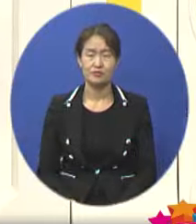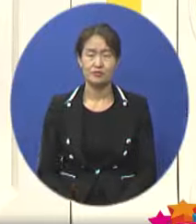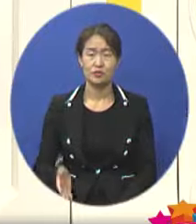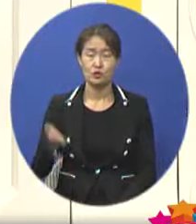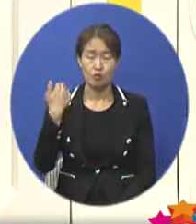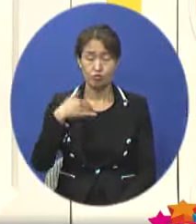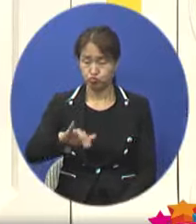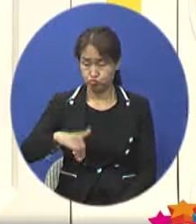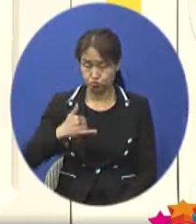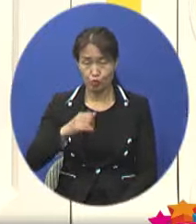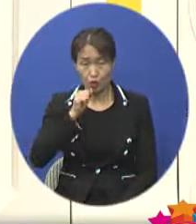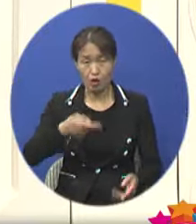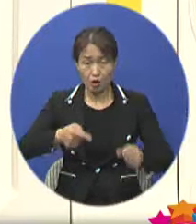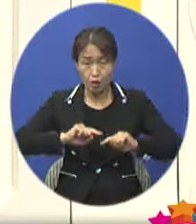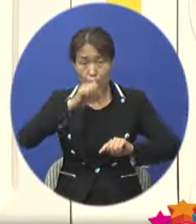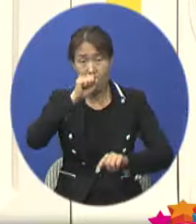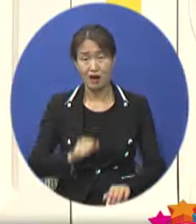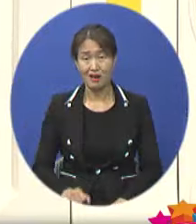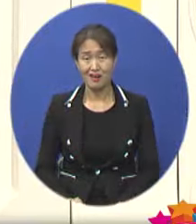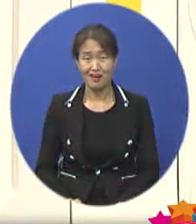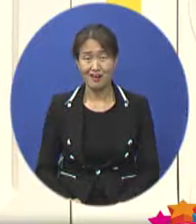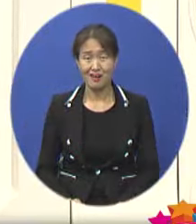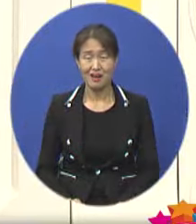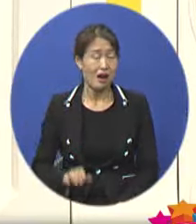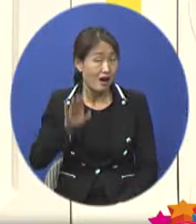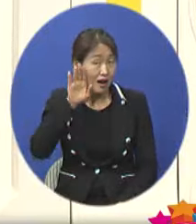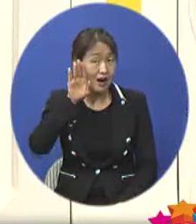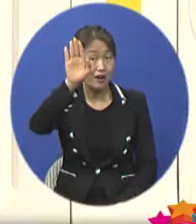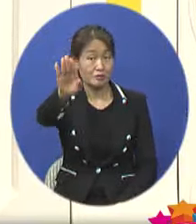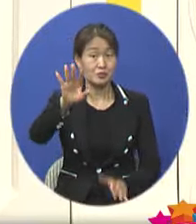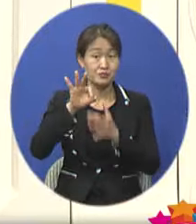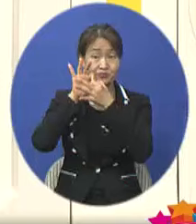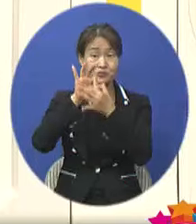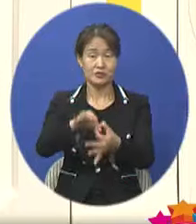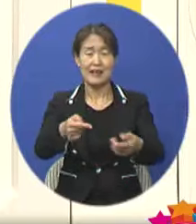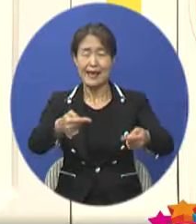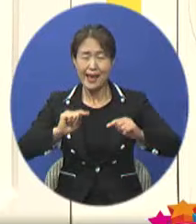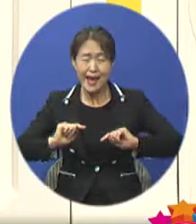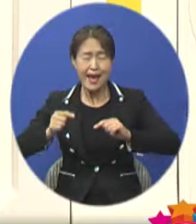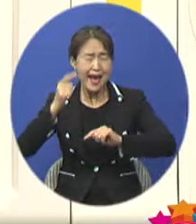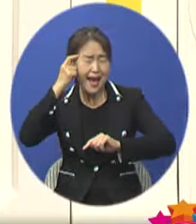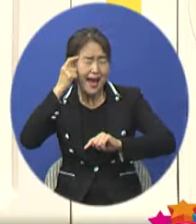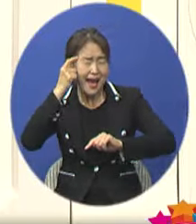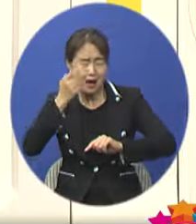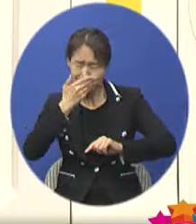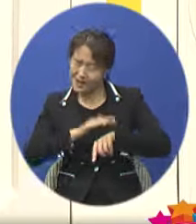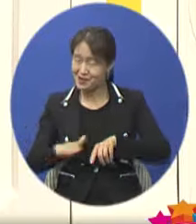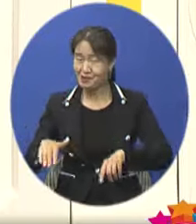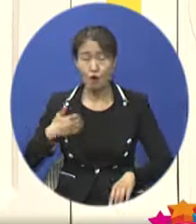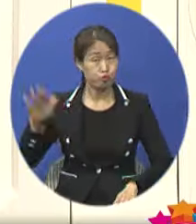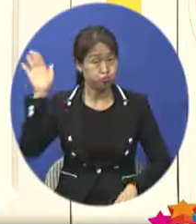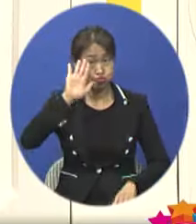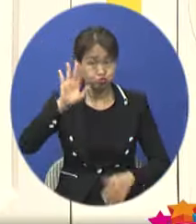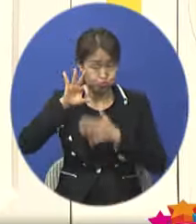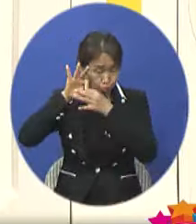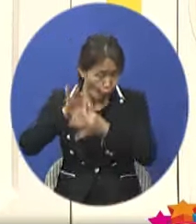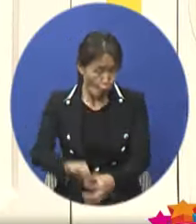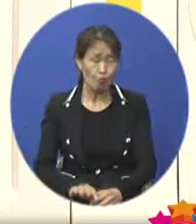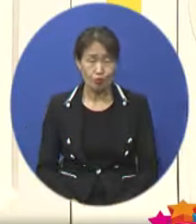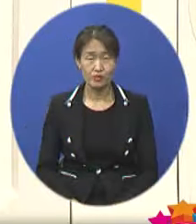전에 참여하시지 왜 안 하시고 처음 하신 거예요? 앞으로 이제 계속 참여를 해도 되는가 모르겠습니다. 아니 계속 하셔도 돼요.